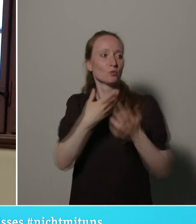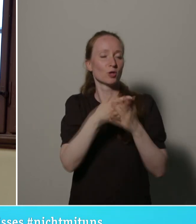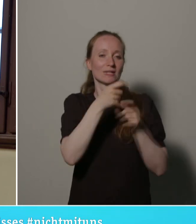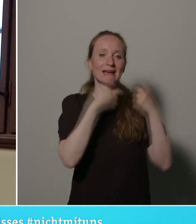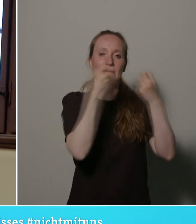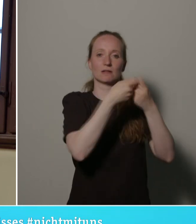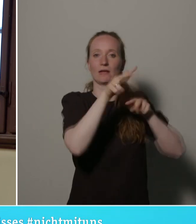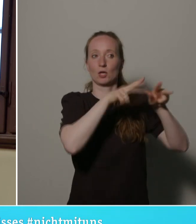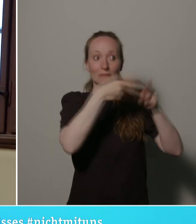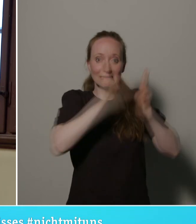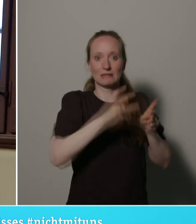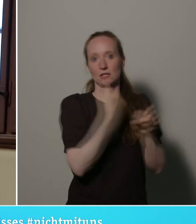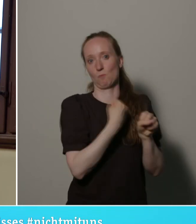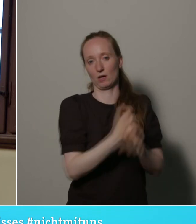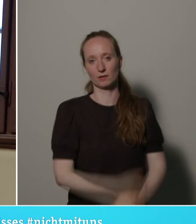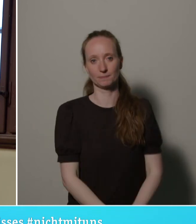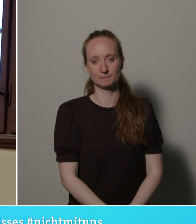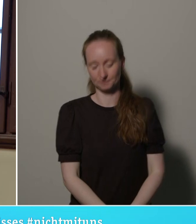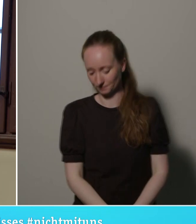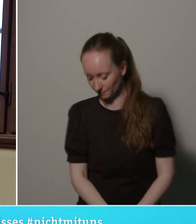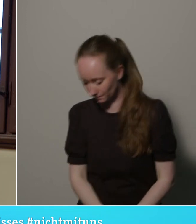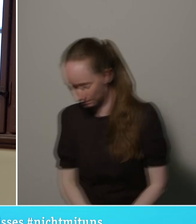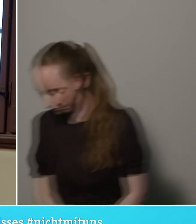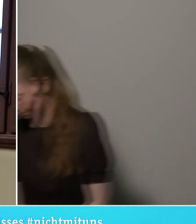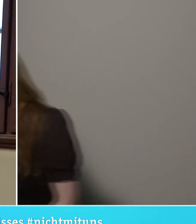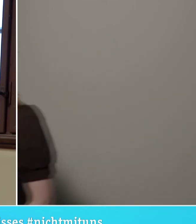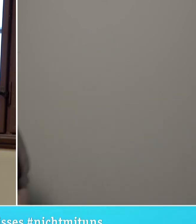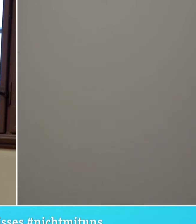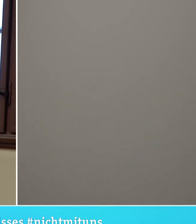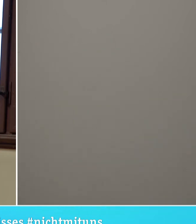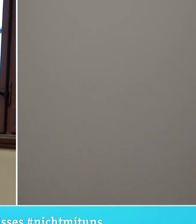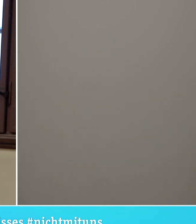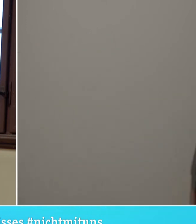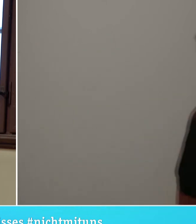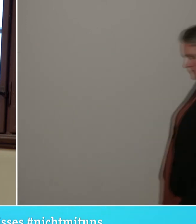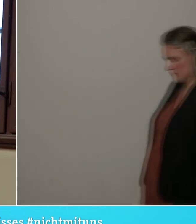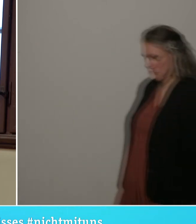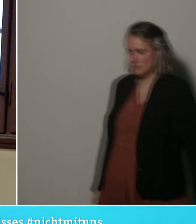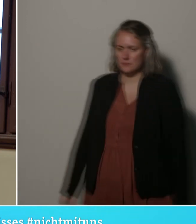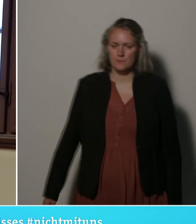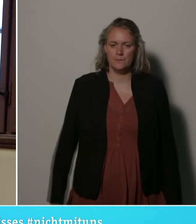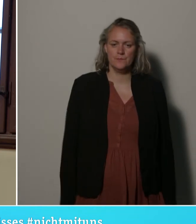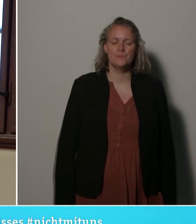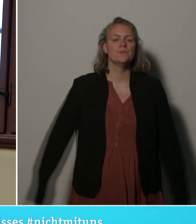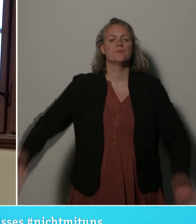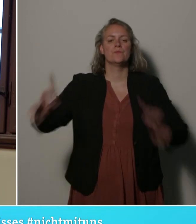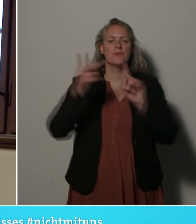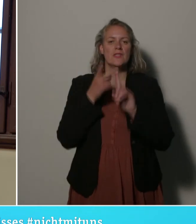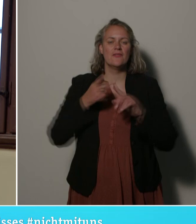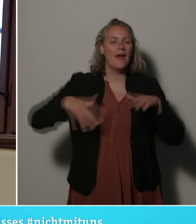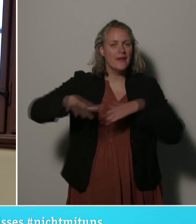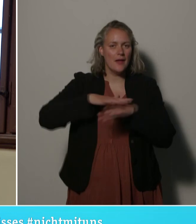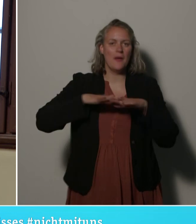Der zweite Bereich, um den es in den Diskussionen immer wieder ging, das ist eben der Mobilitätsbereich